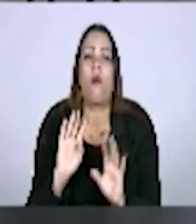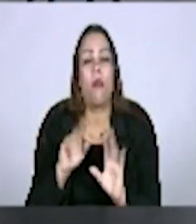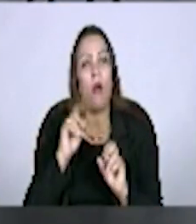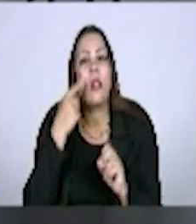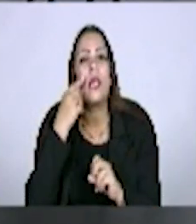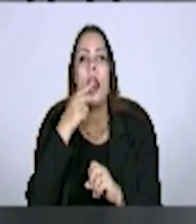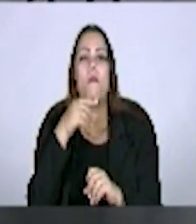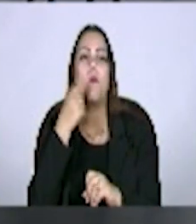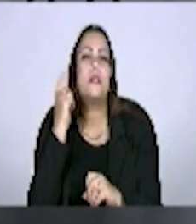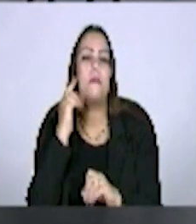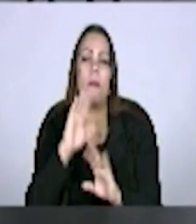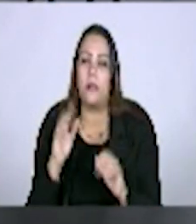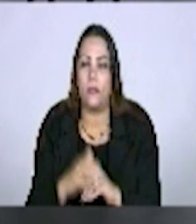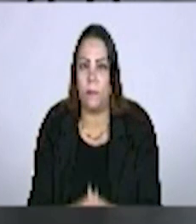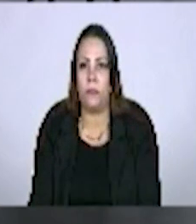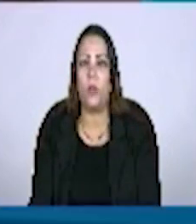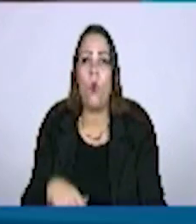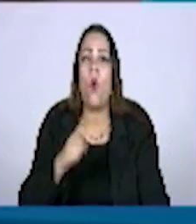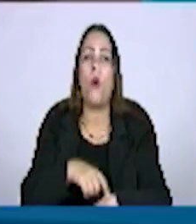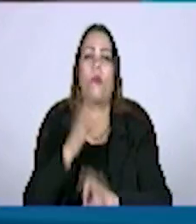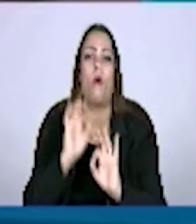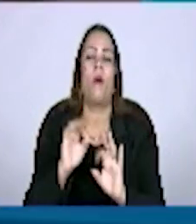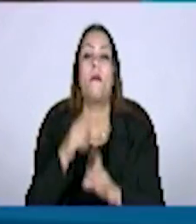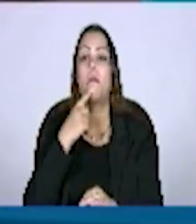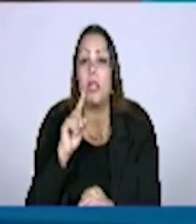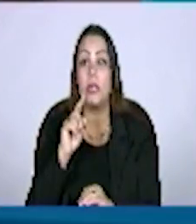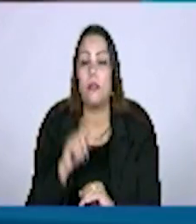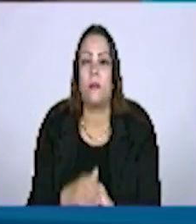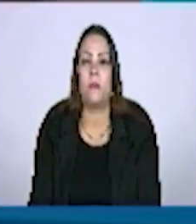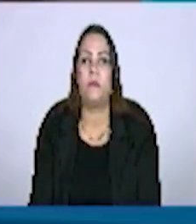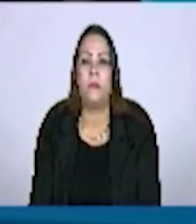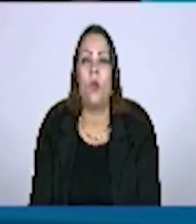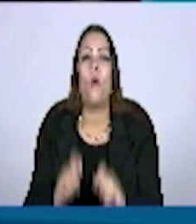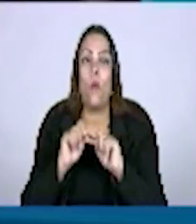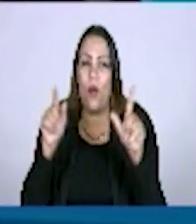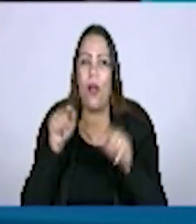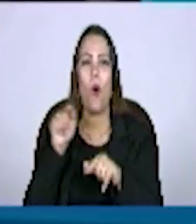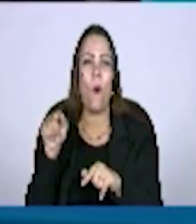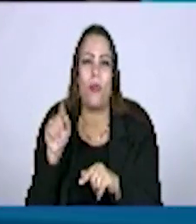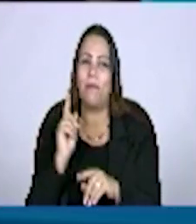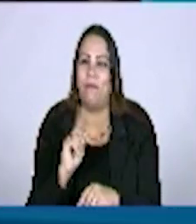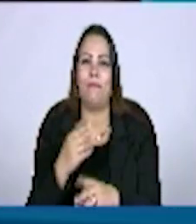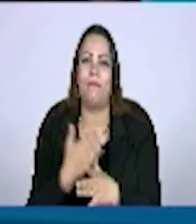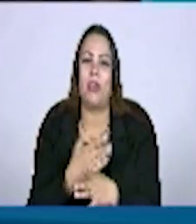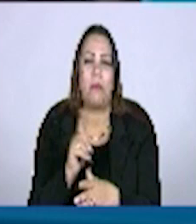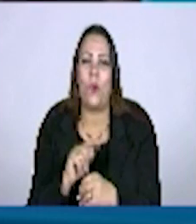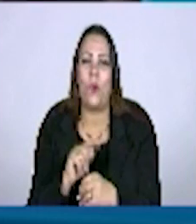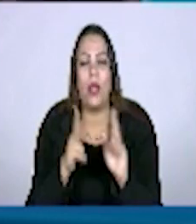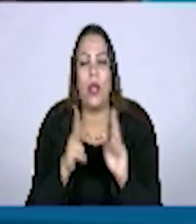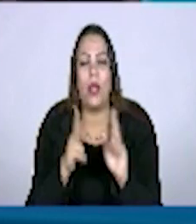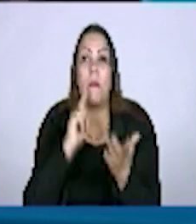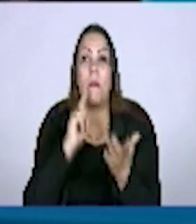الكلام اللي عمالين نسمعه في كل وقت لكن واضح ان مش دي الحاله على وجه اليقين